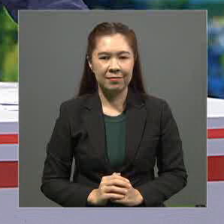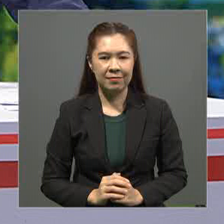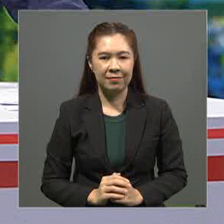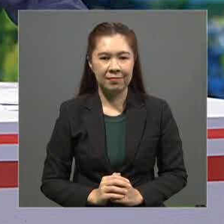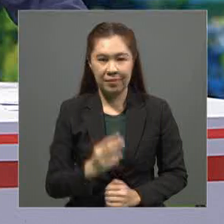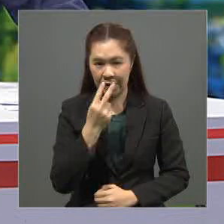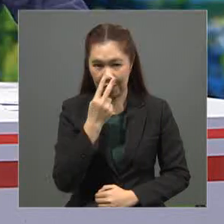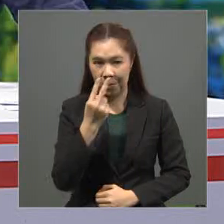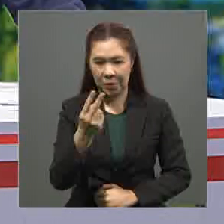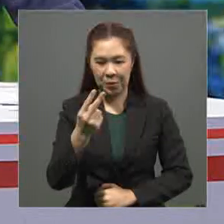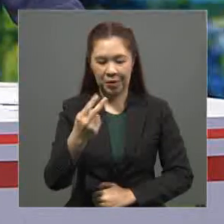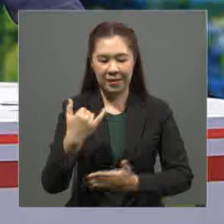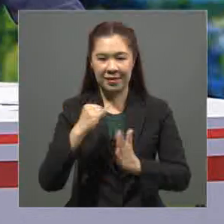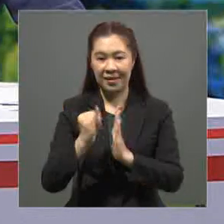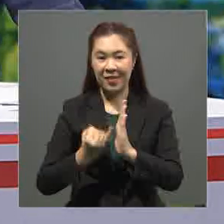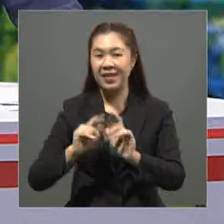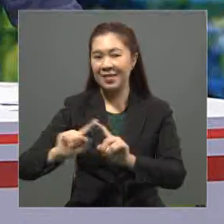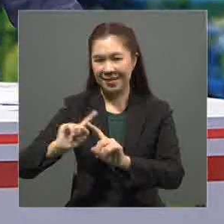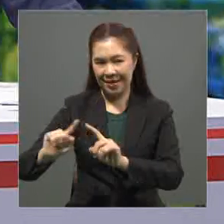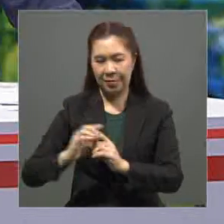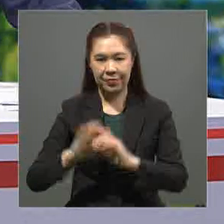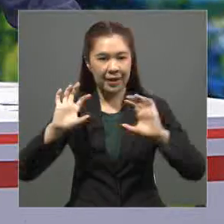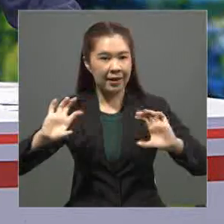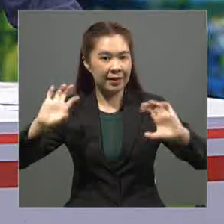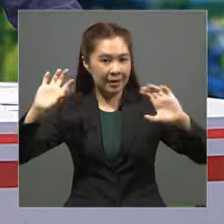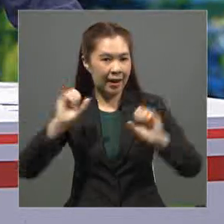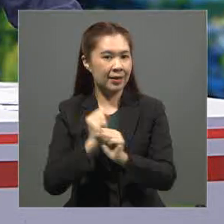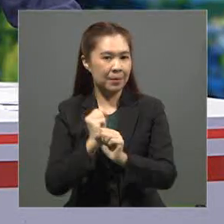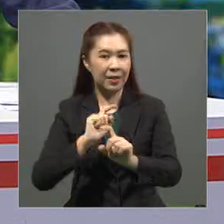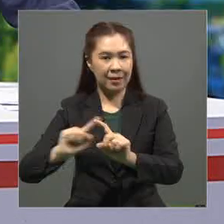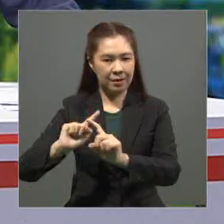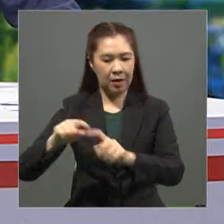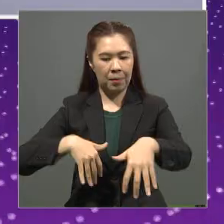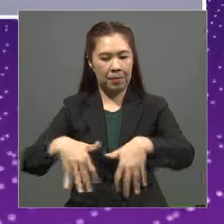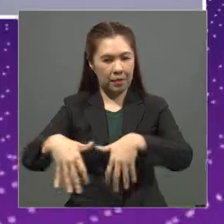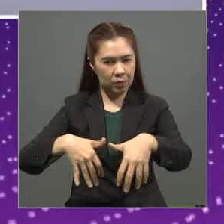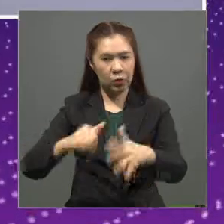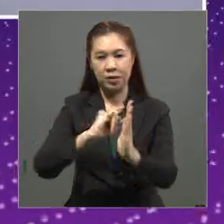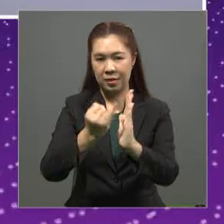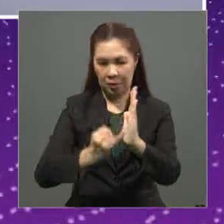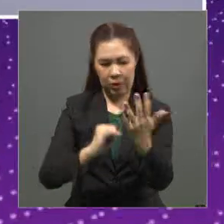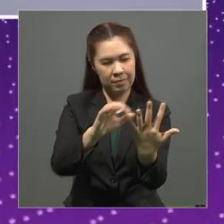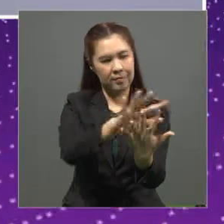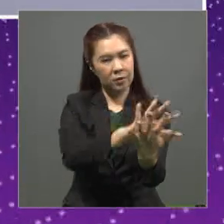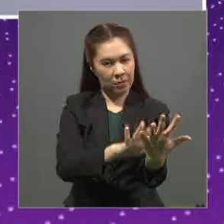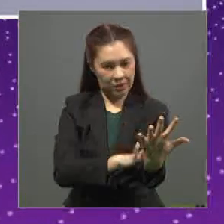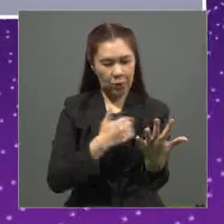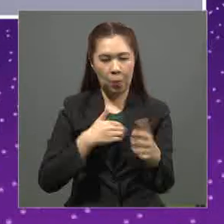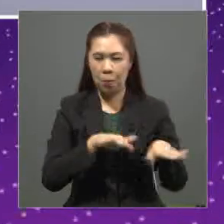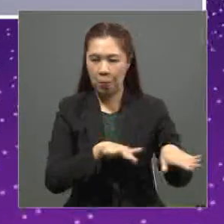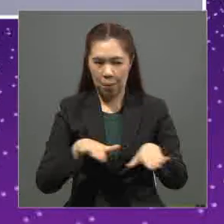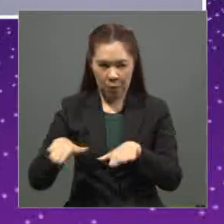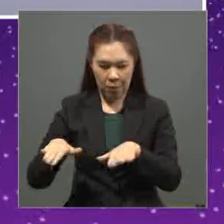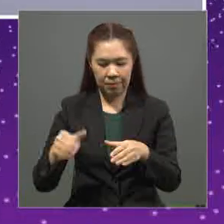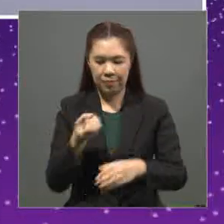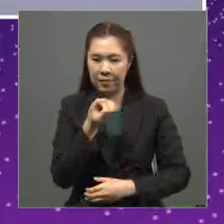ไปดูบรรยากาศตามต่างจังหวัดกันนะครับขณะเดยวการในส่วนราชการและองค์กรต่างๆและประชาชนจากหลายจังหวัดทั่วประเทศก็พร้อมใจกันประกอบพิธี